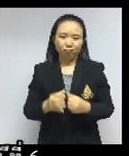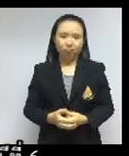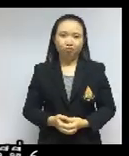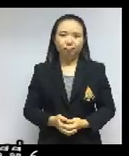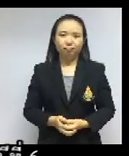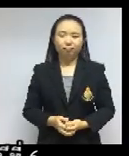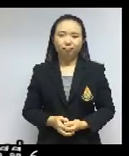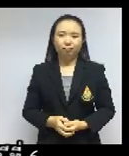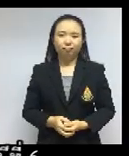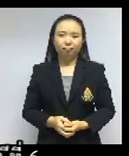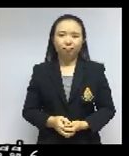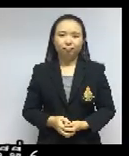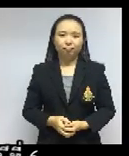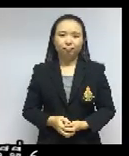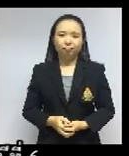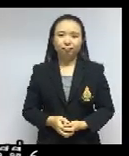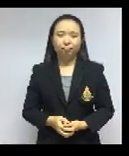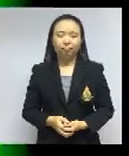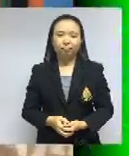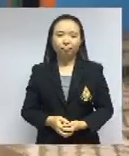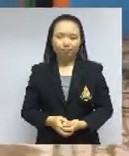ระดับชั้นประถมศึกษาปีที่6